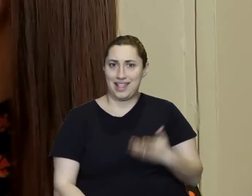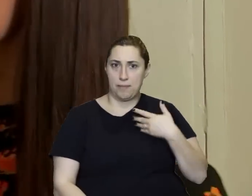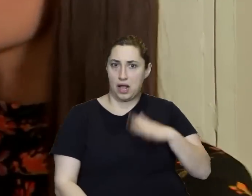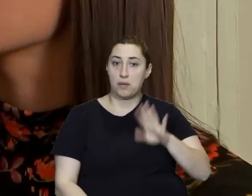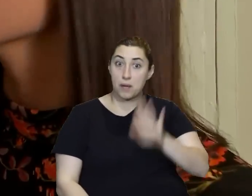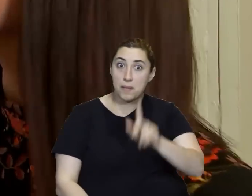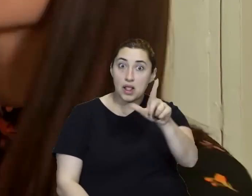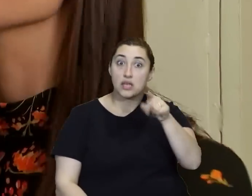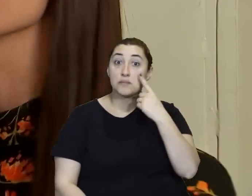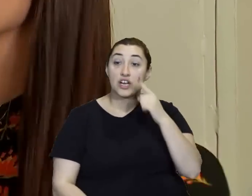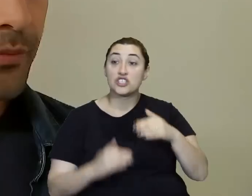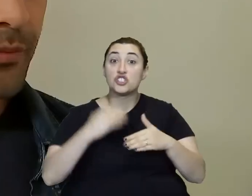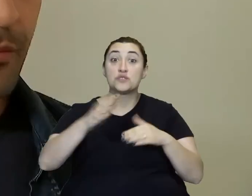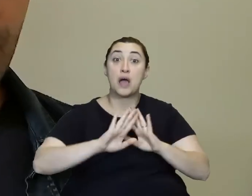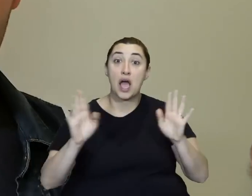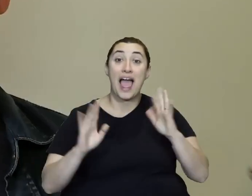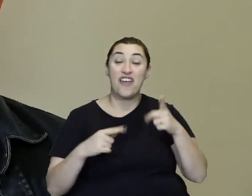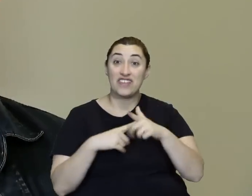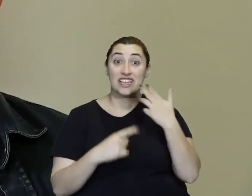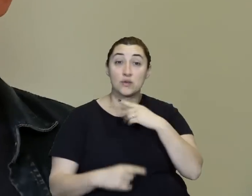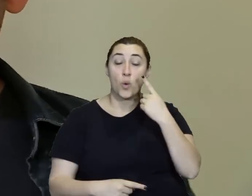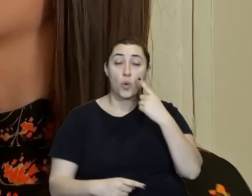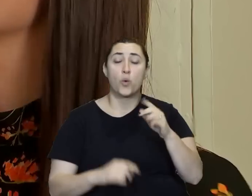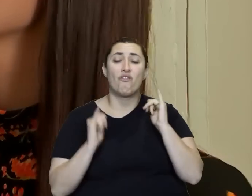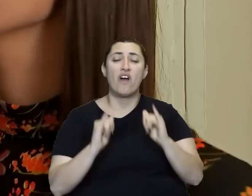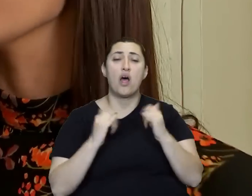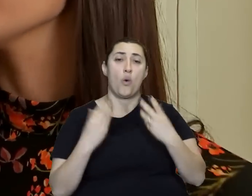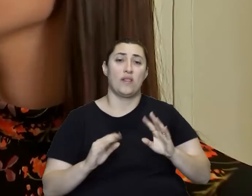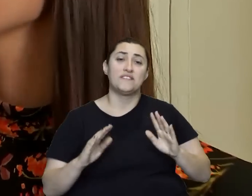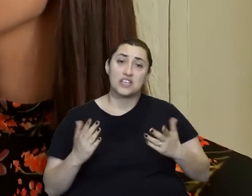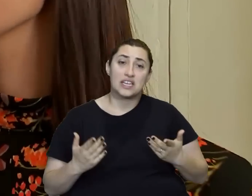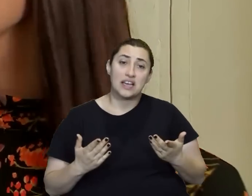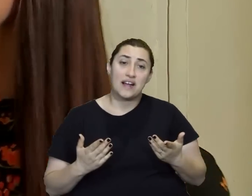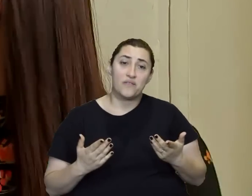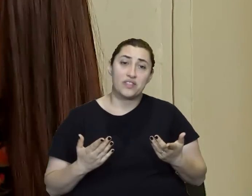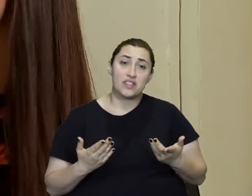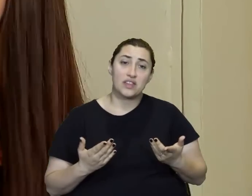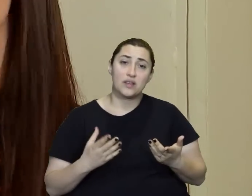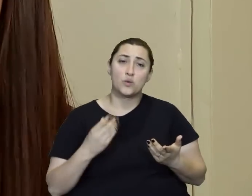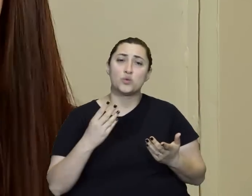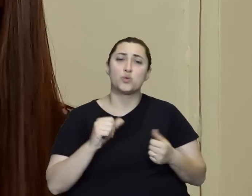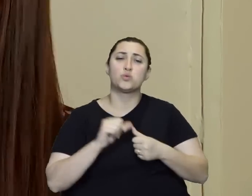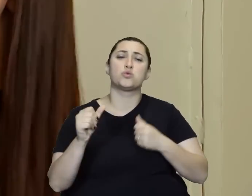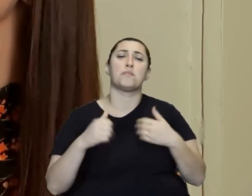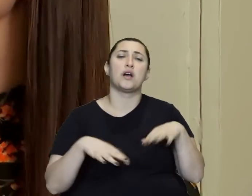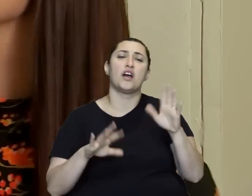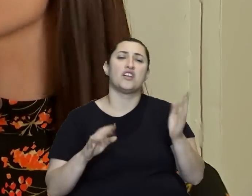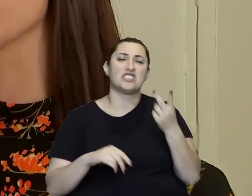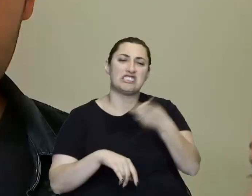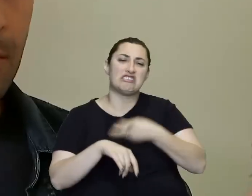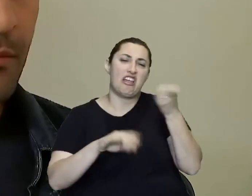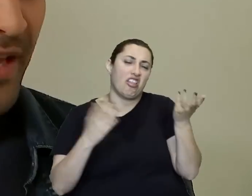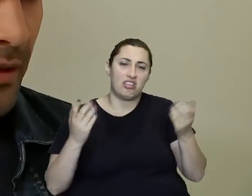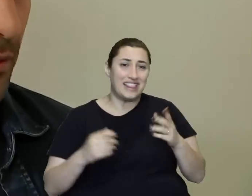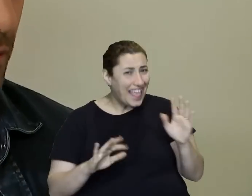kalamam? Kalacaksın. Bak sakın çıkayım falan deme. Eğer Fikri teyze görürse çok kötü olur. Yani zaten çok fazla sürmez ki.